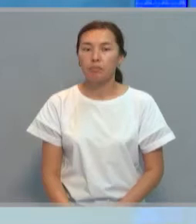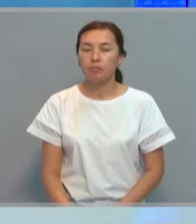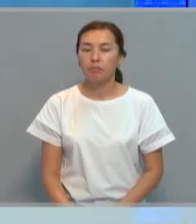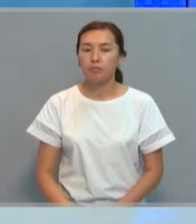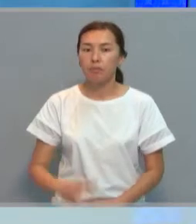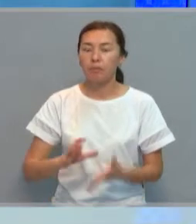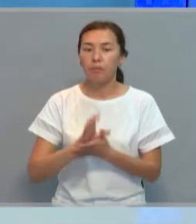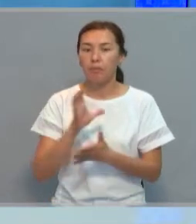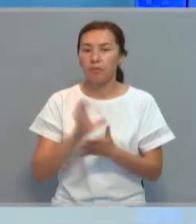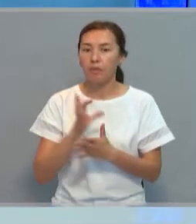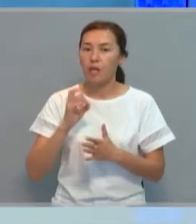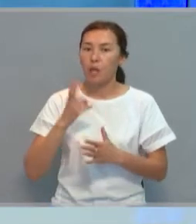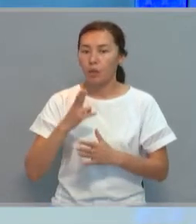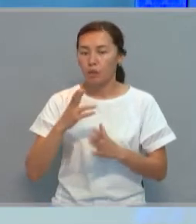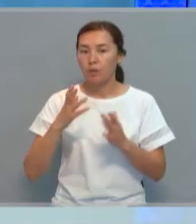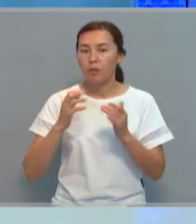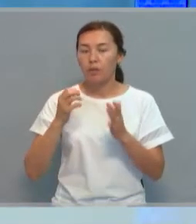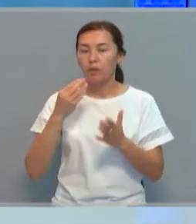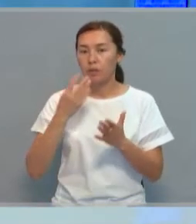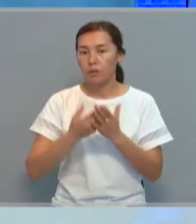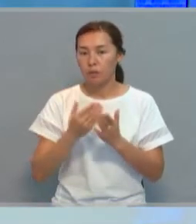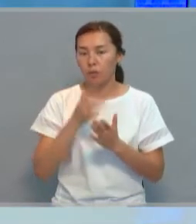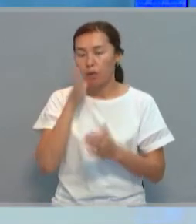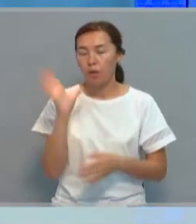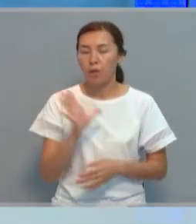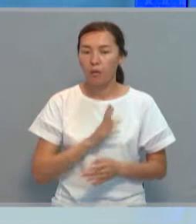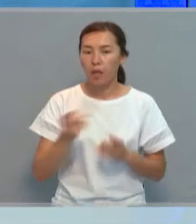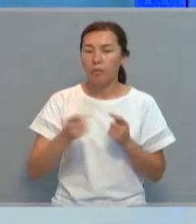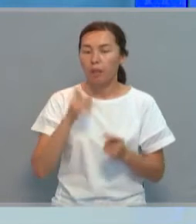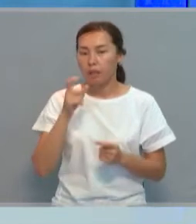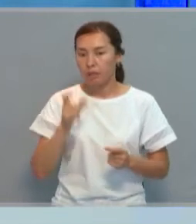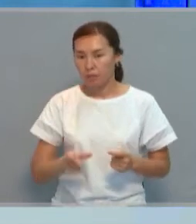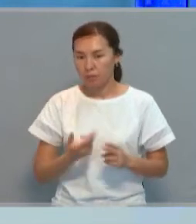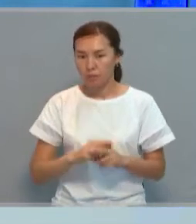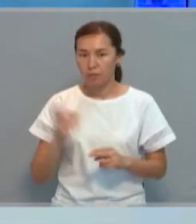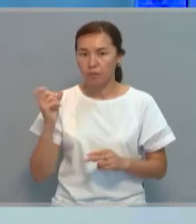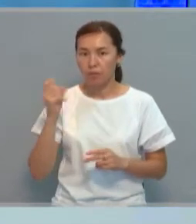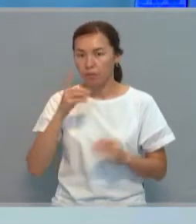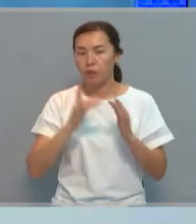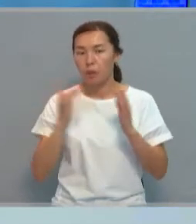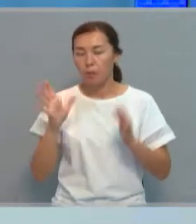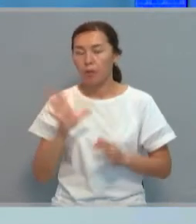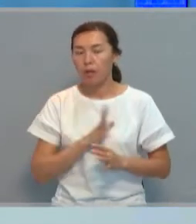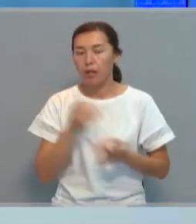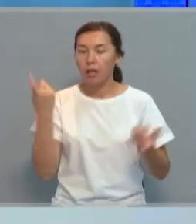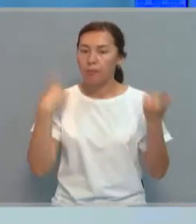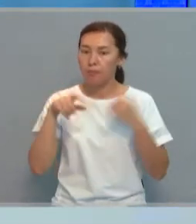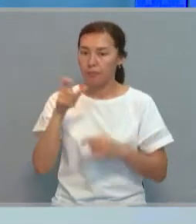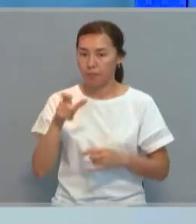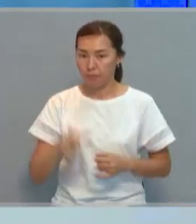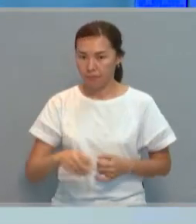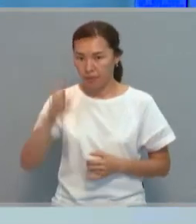Елімізде бақ өкілдерінің әлеуметтік статусын анықтайтын уақыт жетті. Билік пен халық арасында алтын көпір орнатып отырған шығармашылық